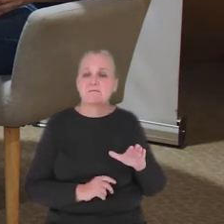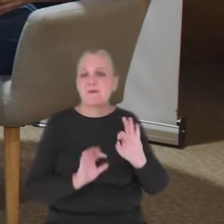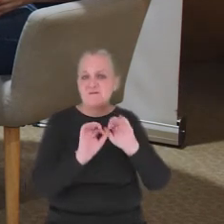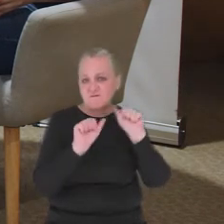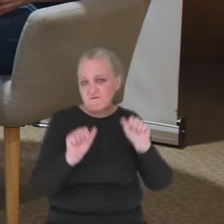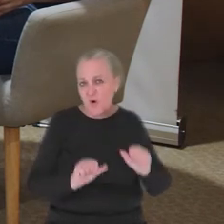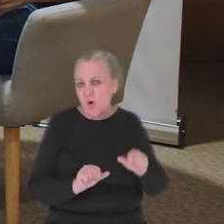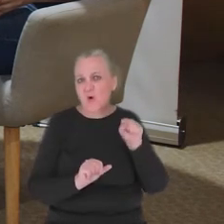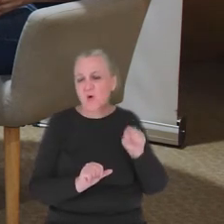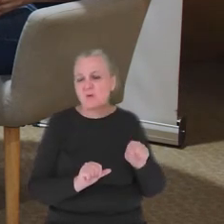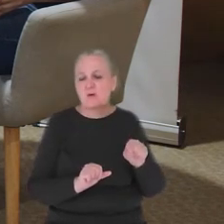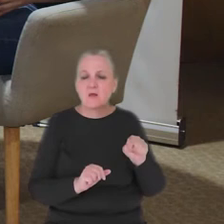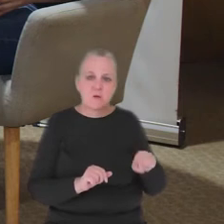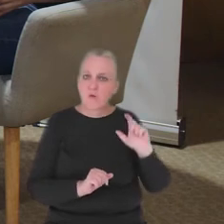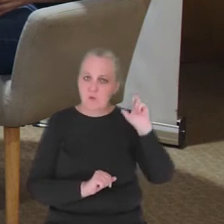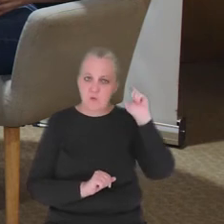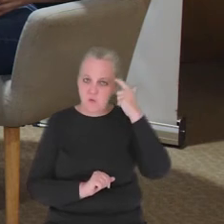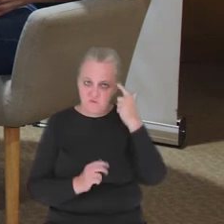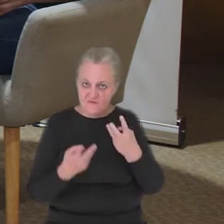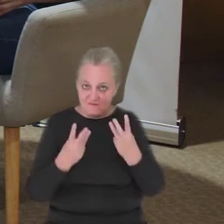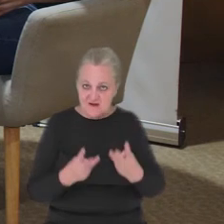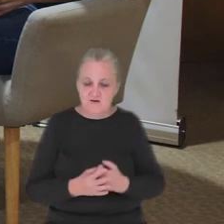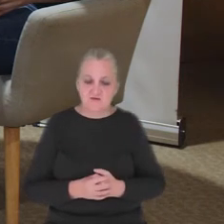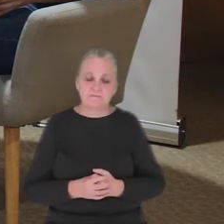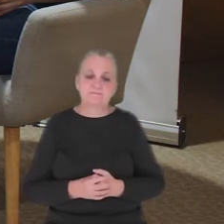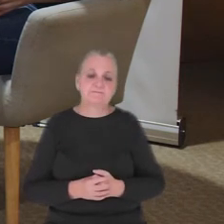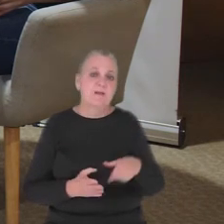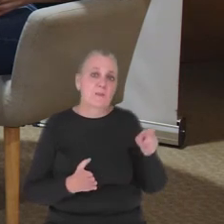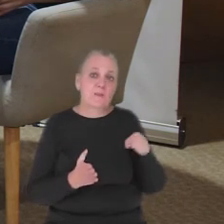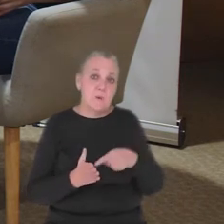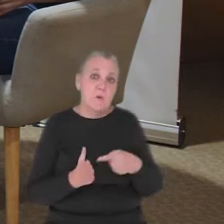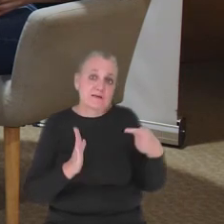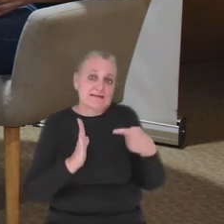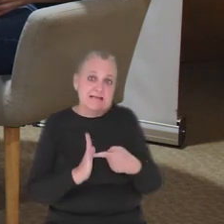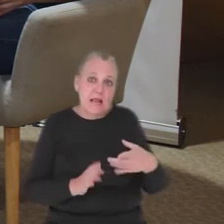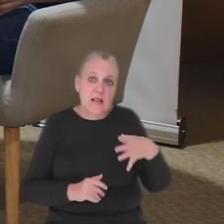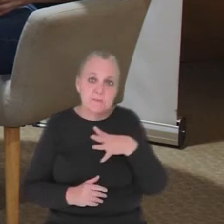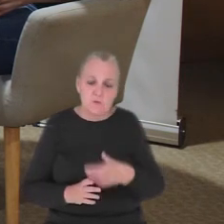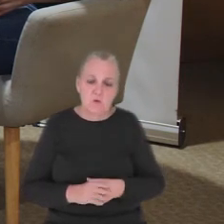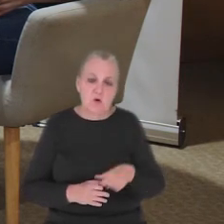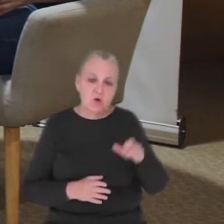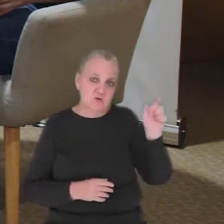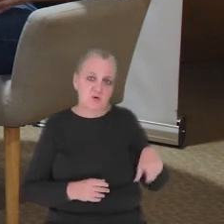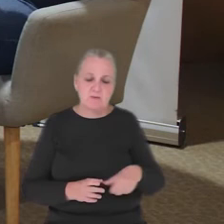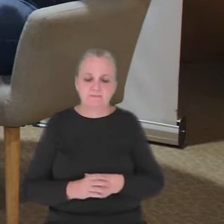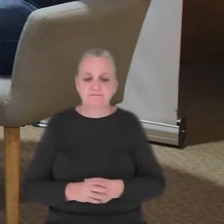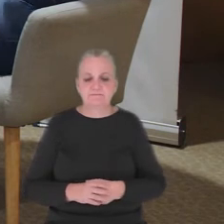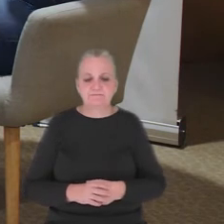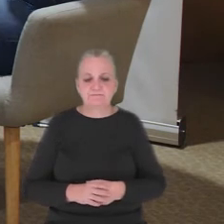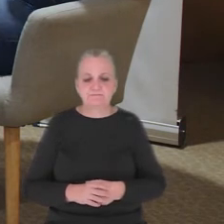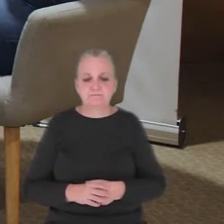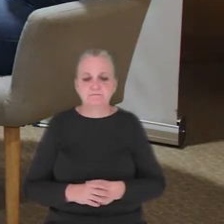jakby tutaj to jest nadrzędne, no to taki był cel tej osoby.